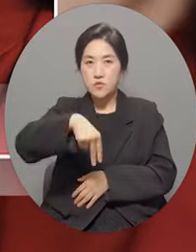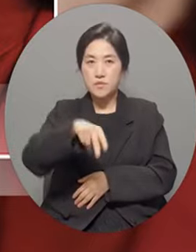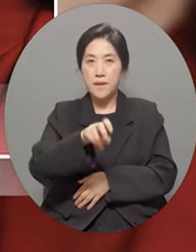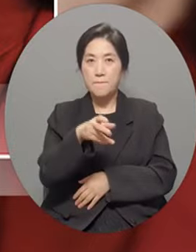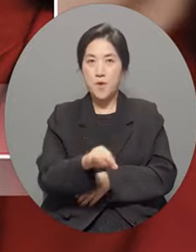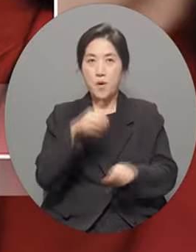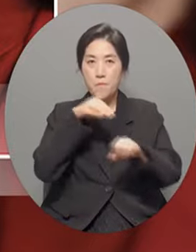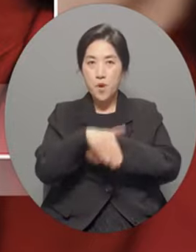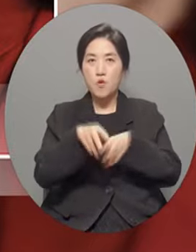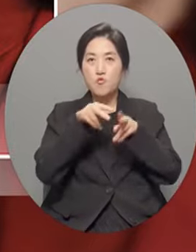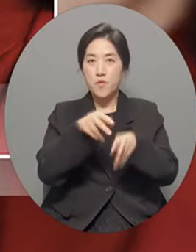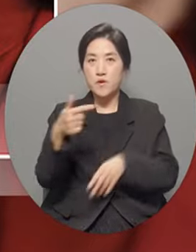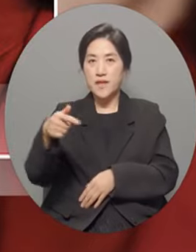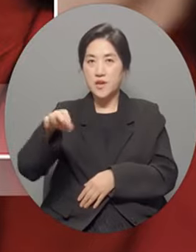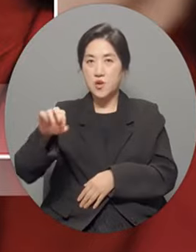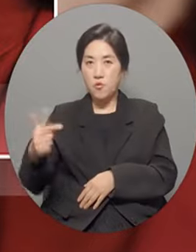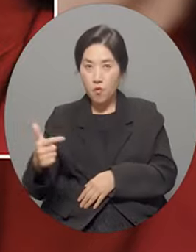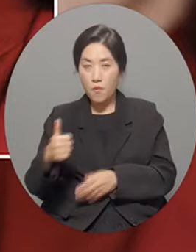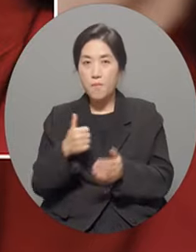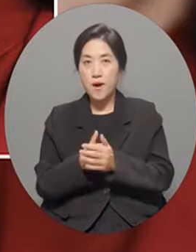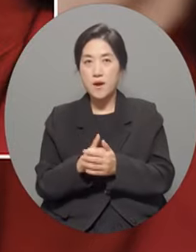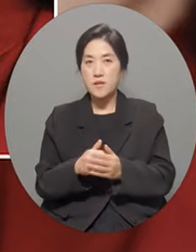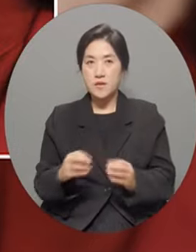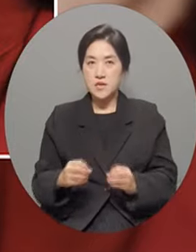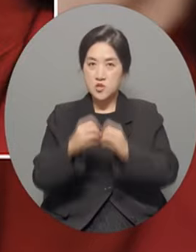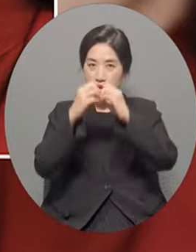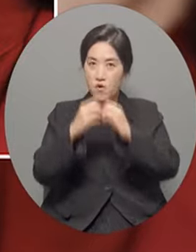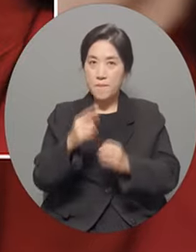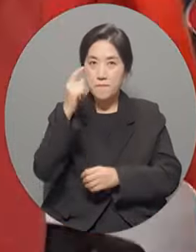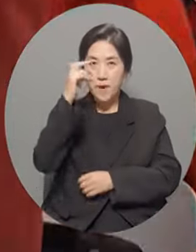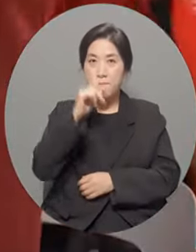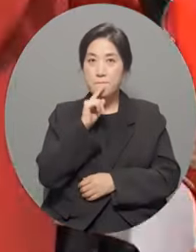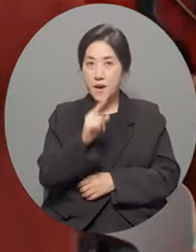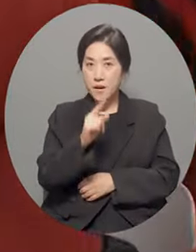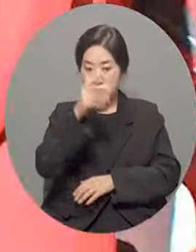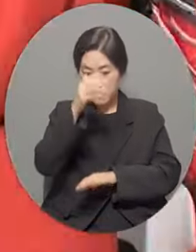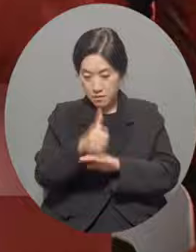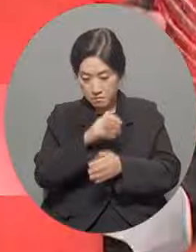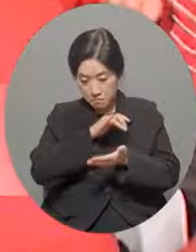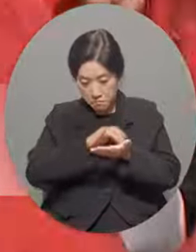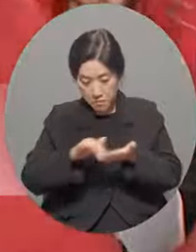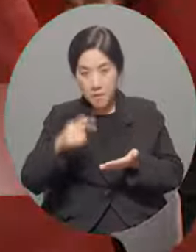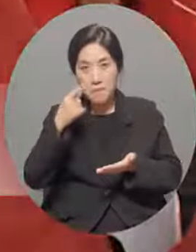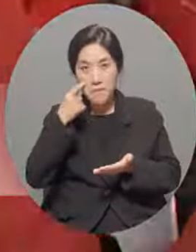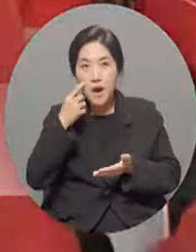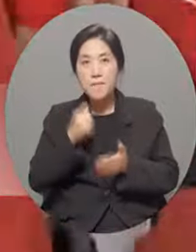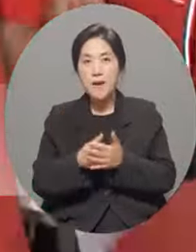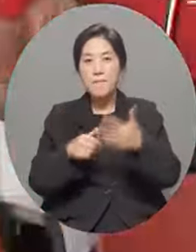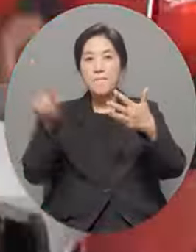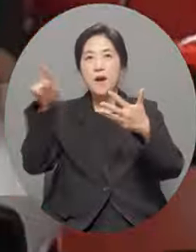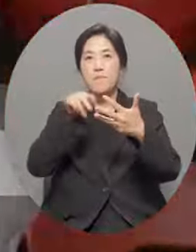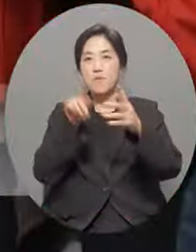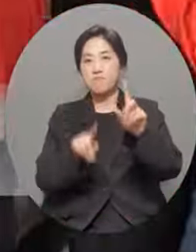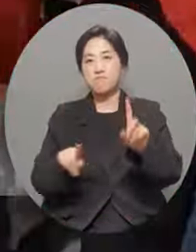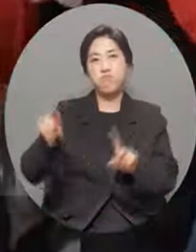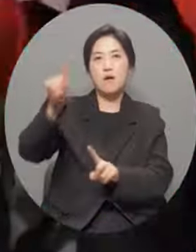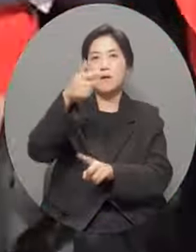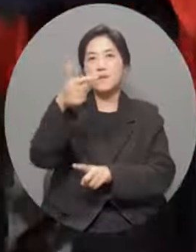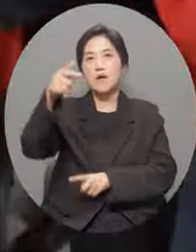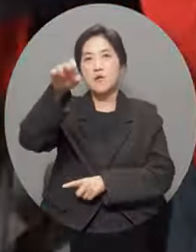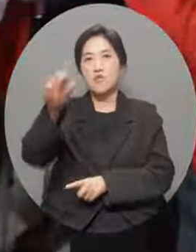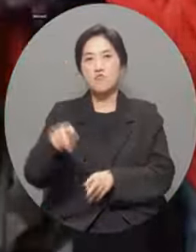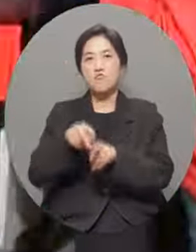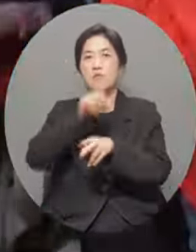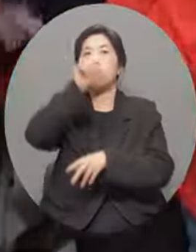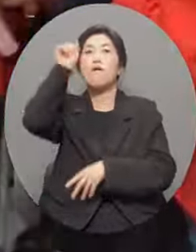민주당 후보가 나경원 국민의힘 후보와 경합하는 것으로 예상됐지만 실제 결과에서는 8%포인트 차이로 나경원